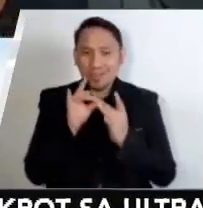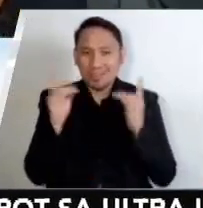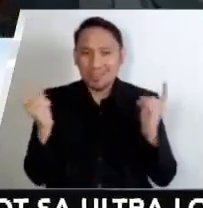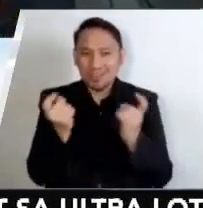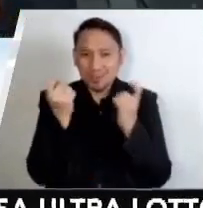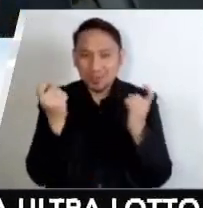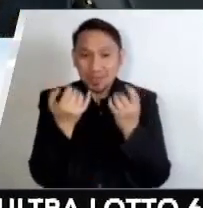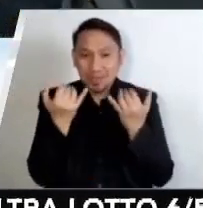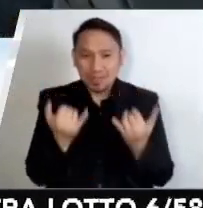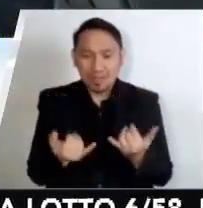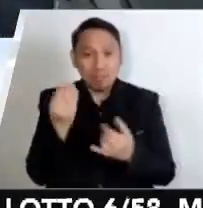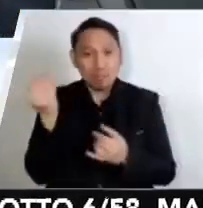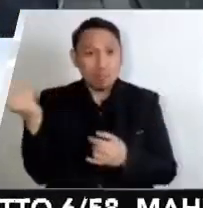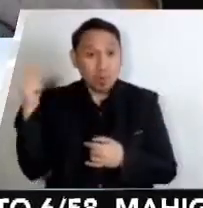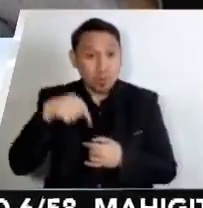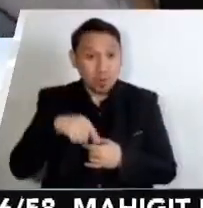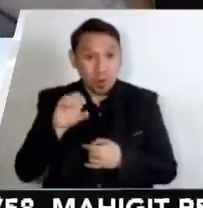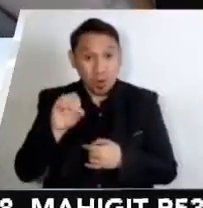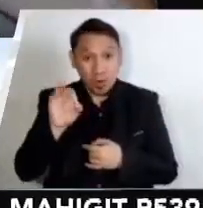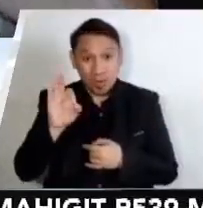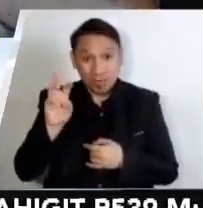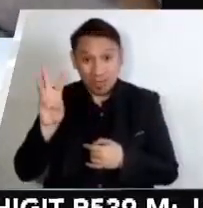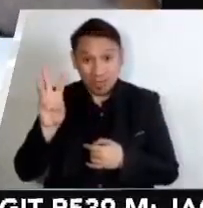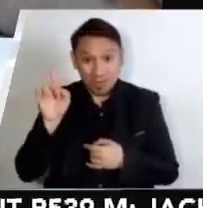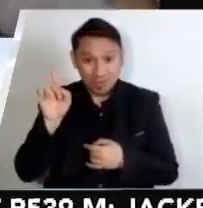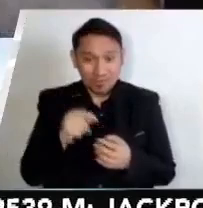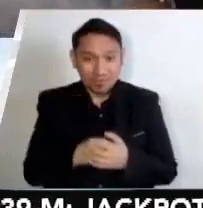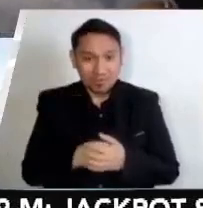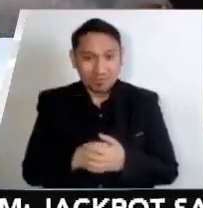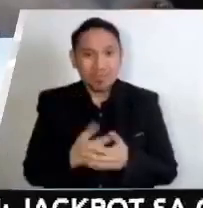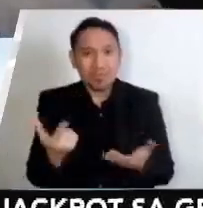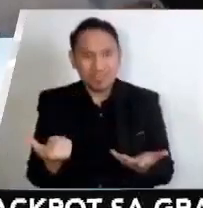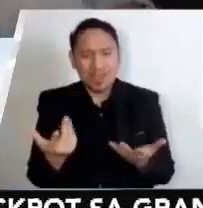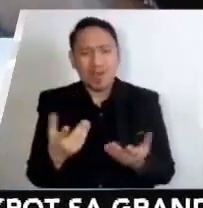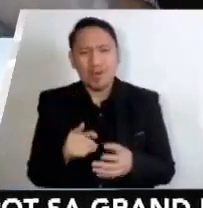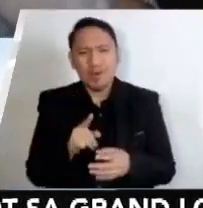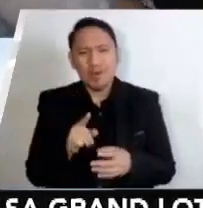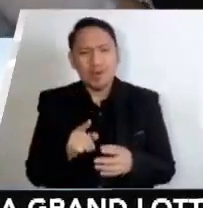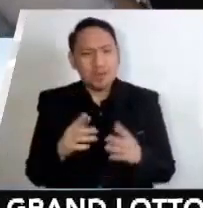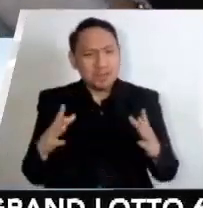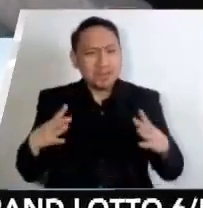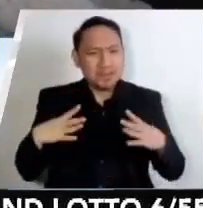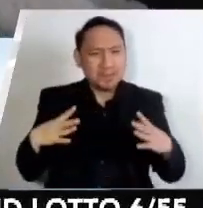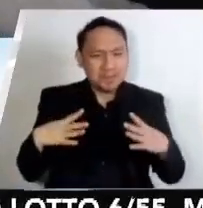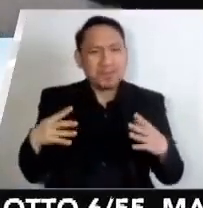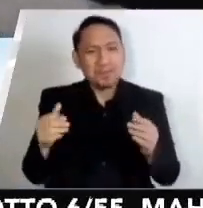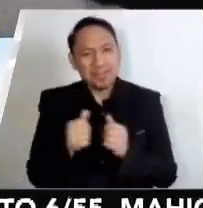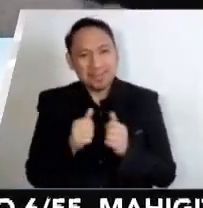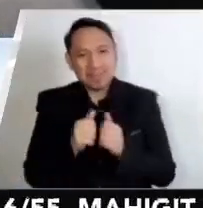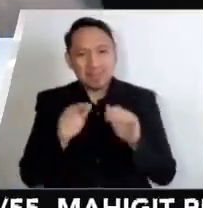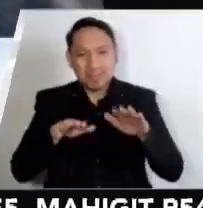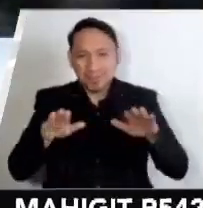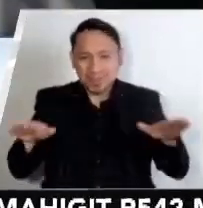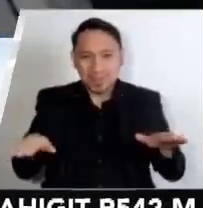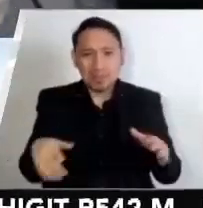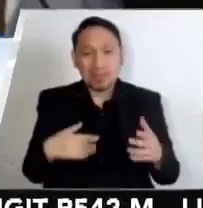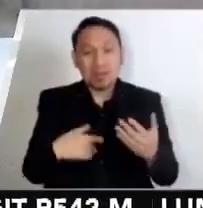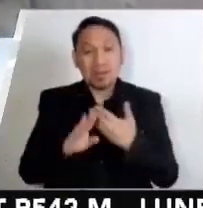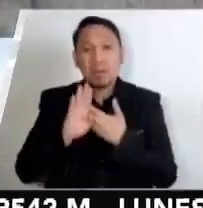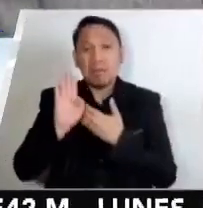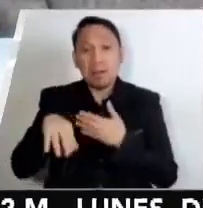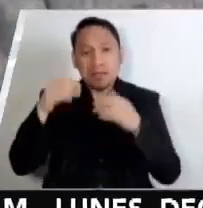ng bansa ang OFW na si Gina. Susulitin na raw niya ang bakasyon kasama ang mga anak dahil babalik siya sa Saudi Arabia sa